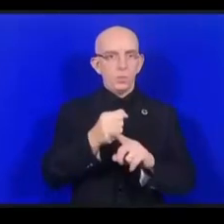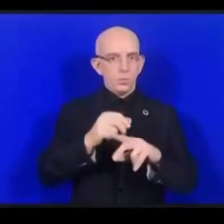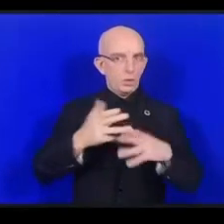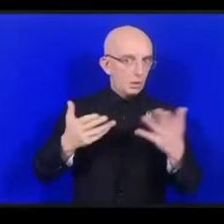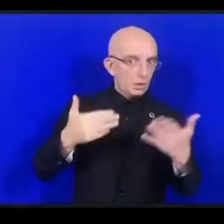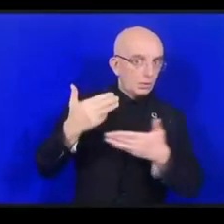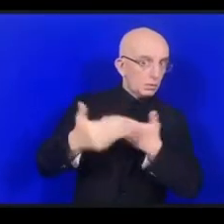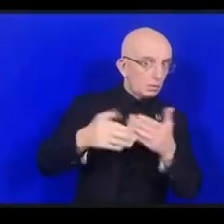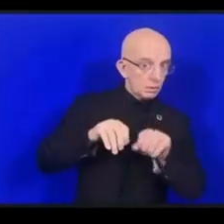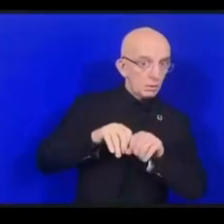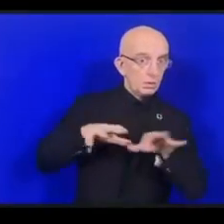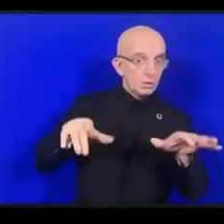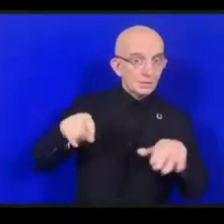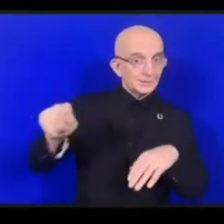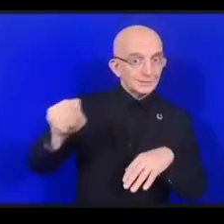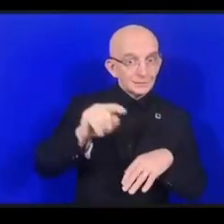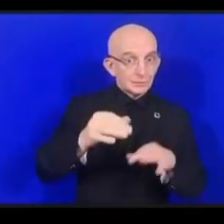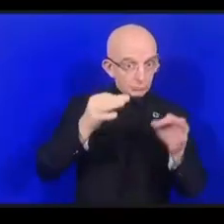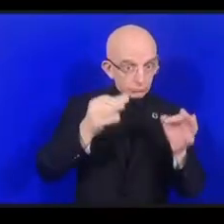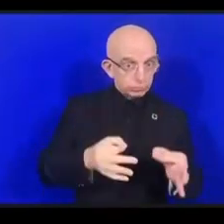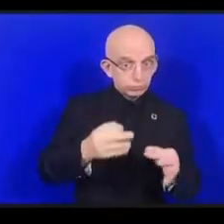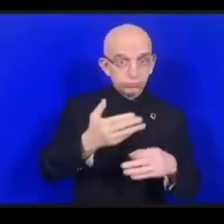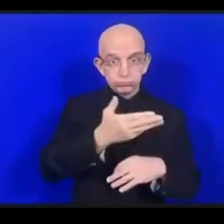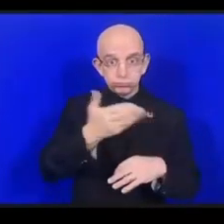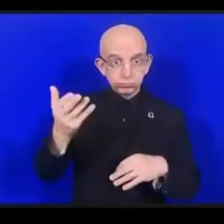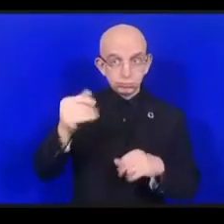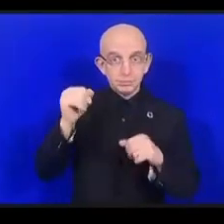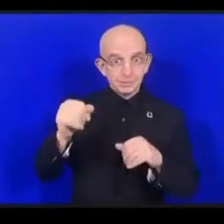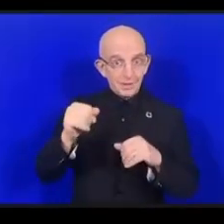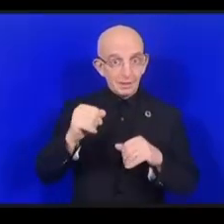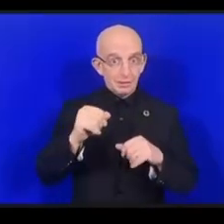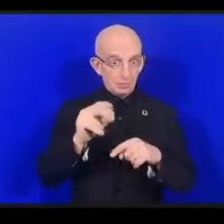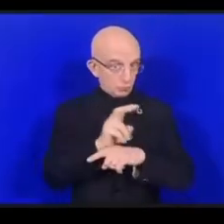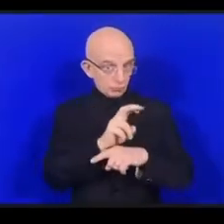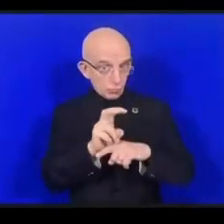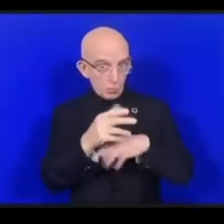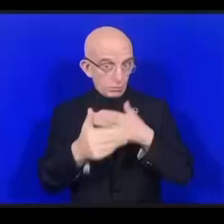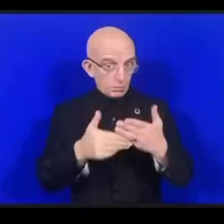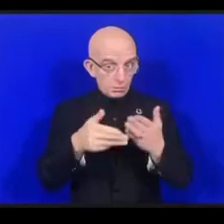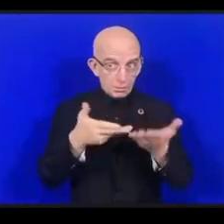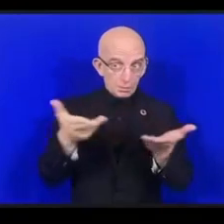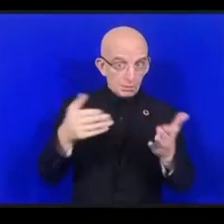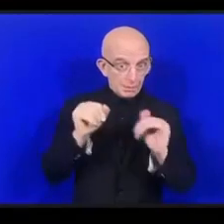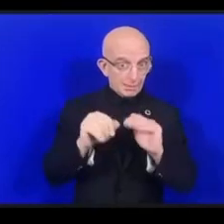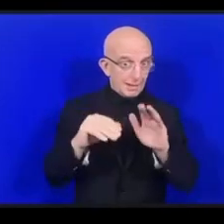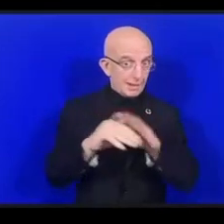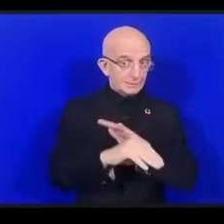么样来做到这种合适的接入可及？